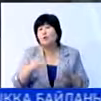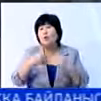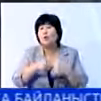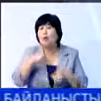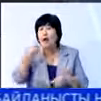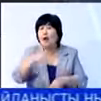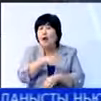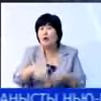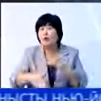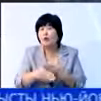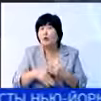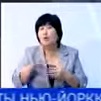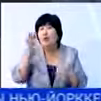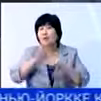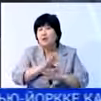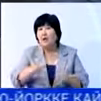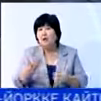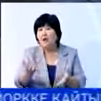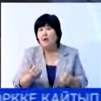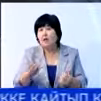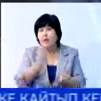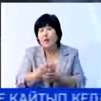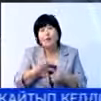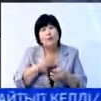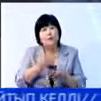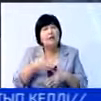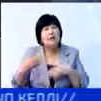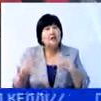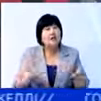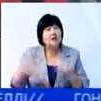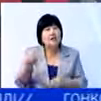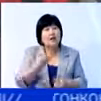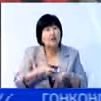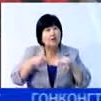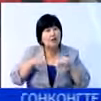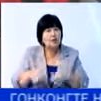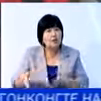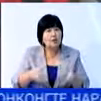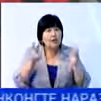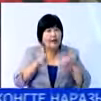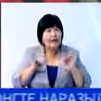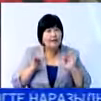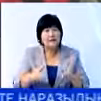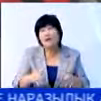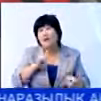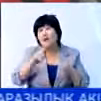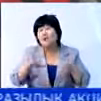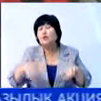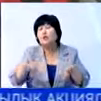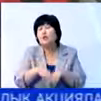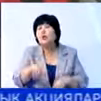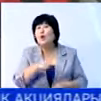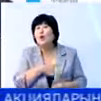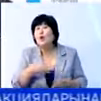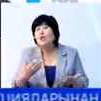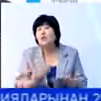атаулы әлеуметтік көмекті заңсыз алып келген. Басқосуда осы мәселе жан-жақты талқыланып, оны шешудің жолдары қарастырылды. Жиында сондай-ақ рухани